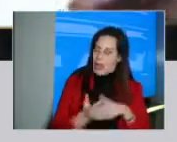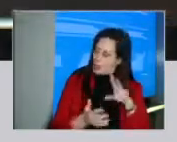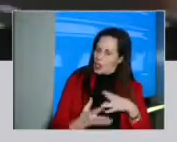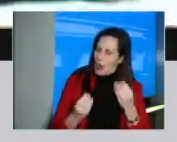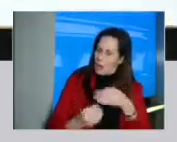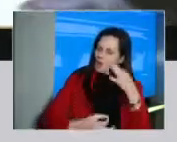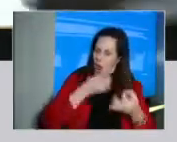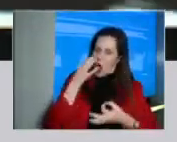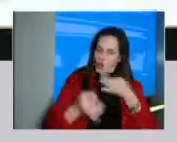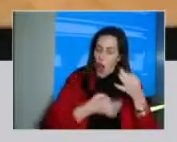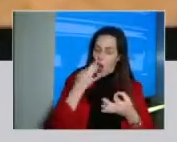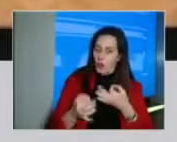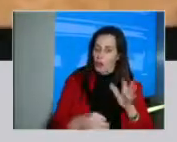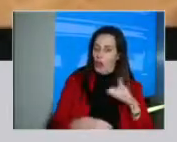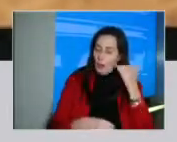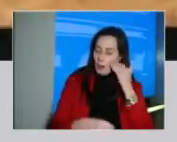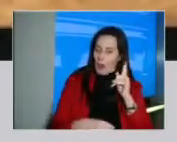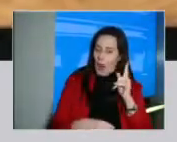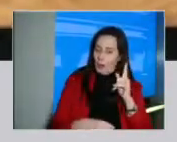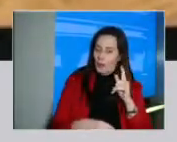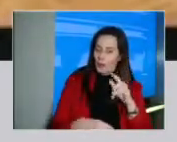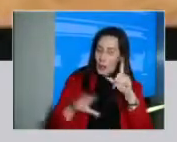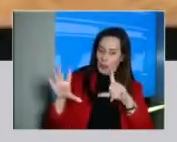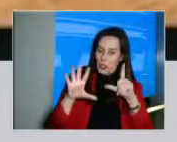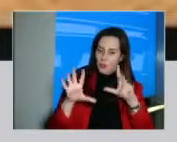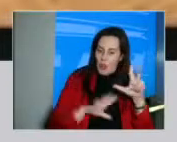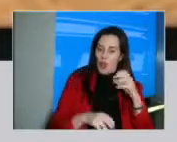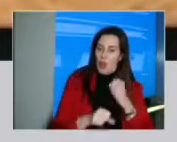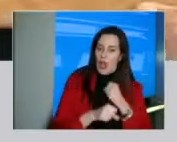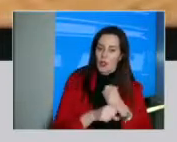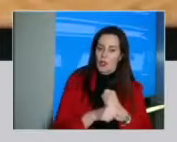המון שאלות שאגב האמריקאים כשהם עברו ב-73 עשו